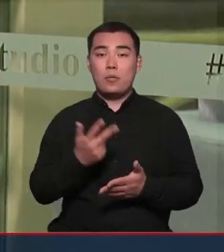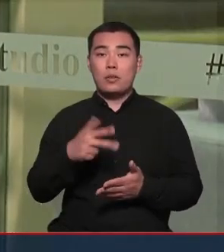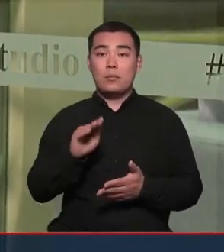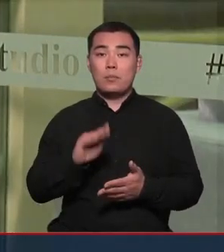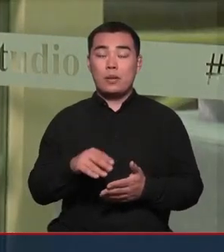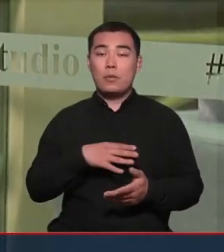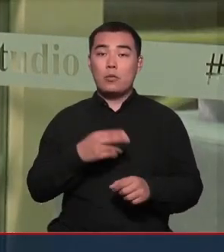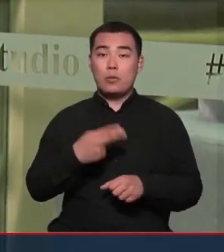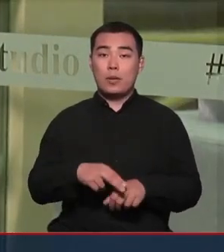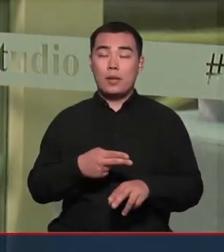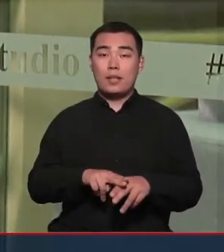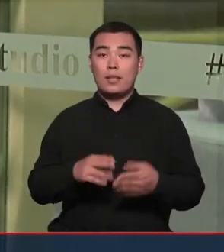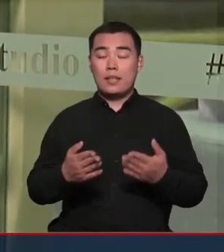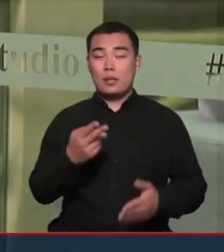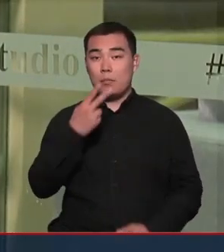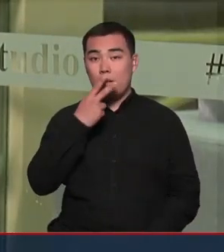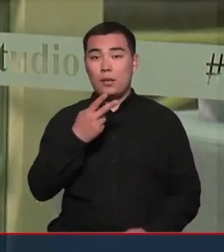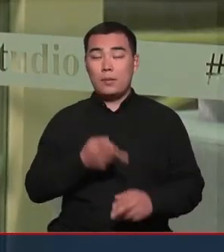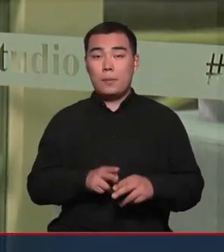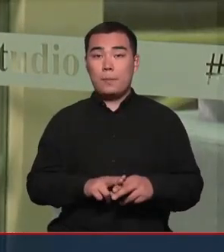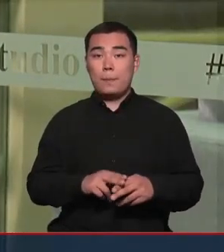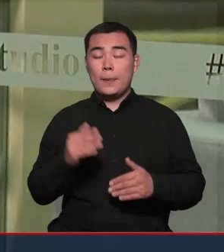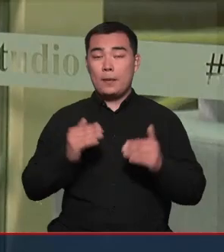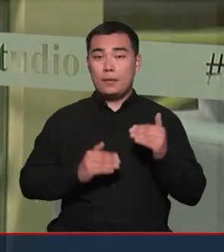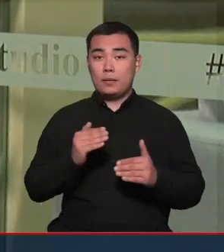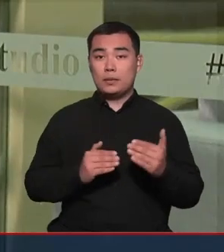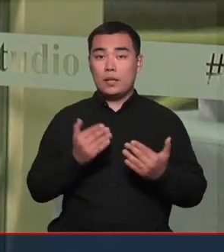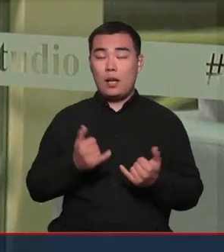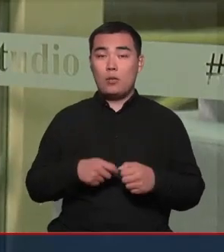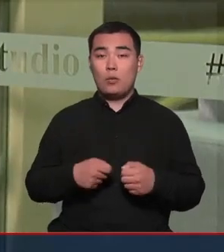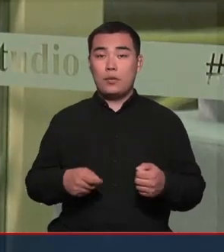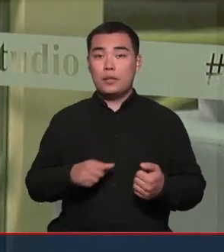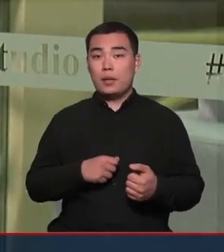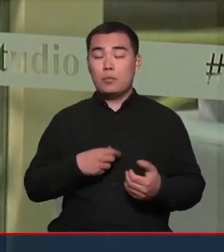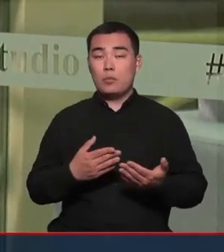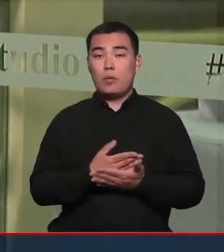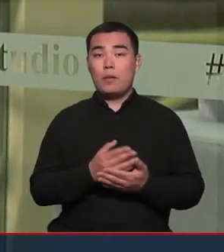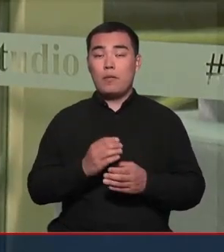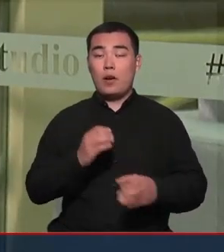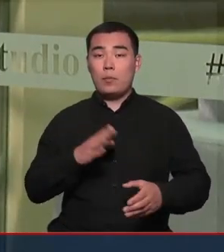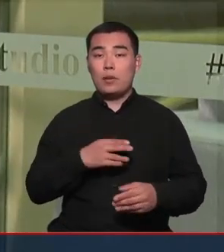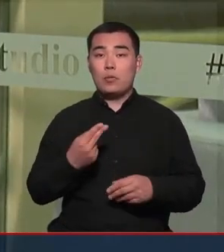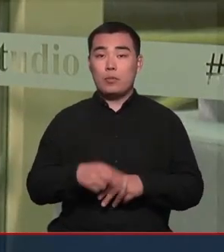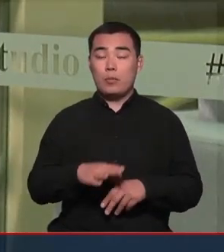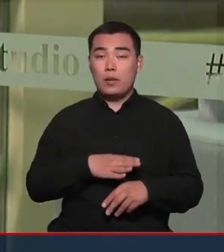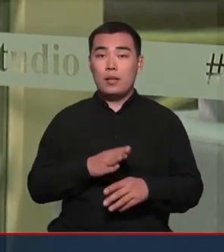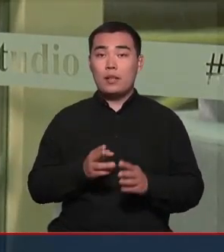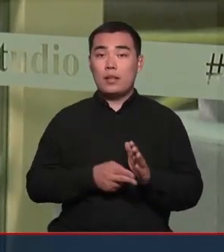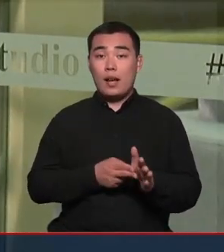сатып алдық. Вот былай қарағанда, оларға қарағанда біз біраз жаңа вагондарды алдық.